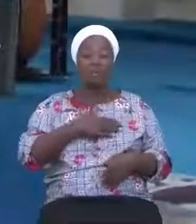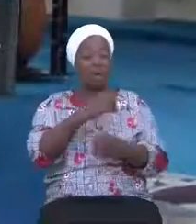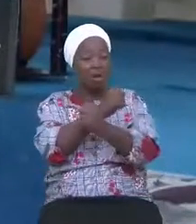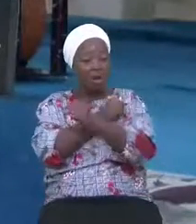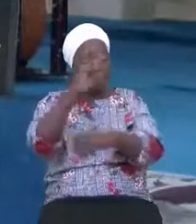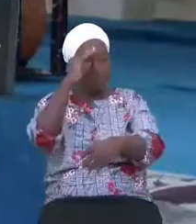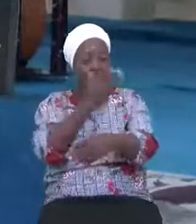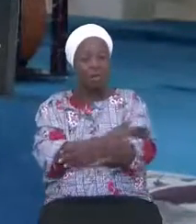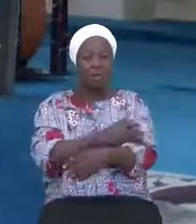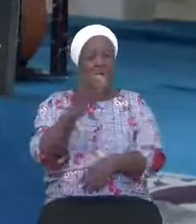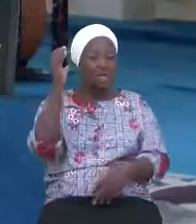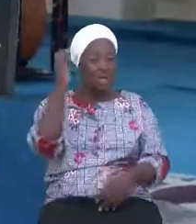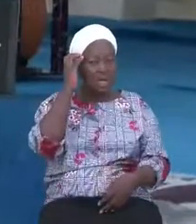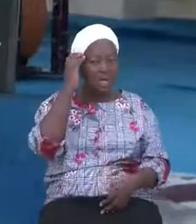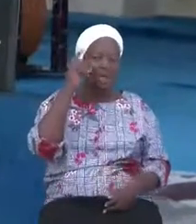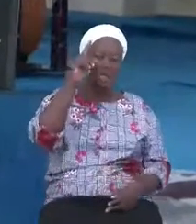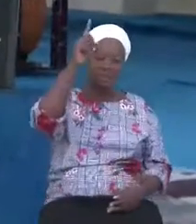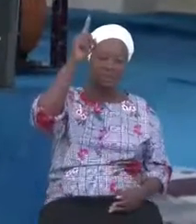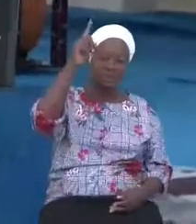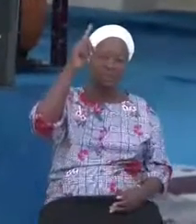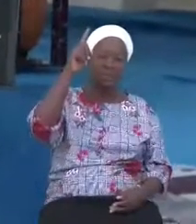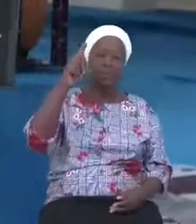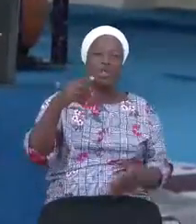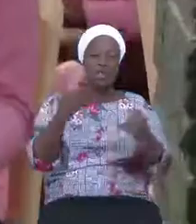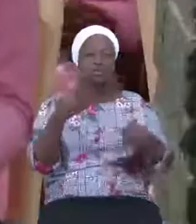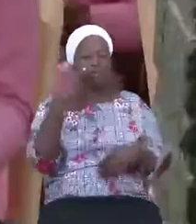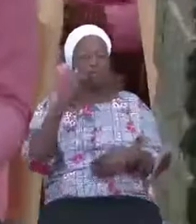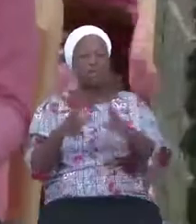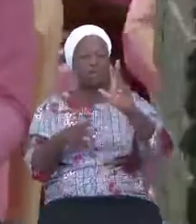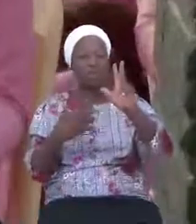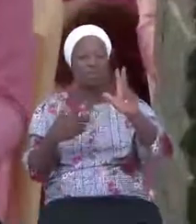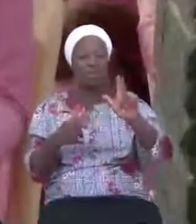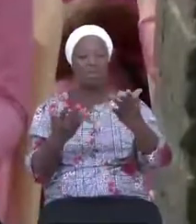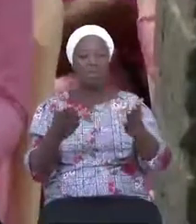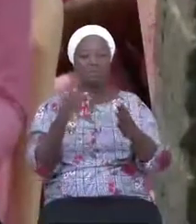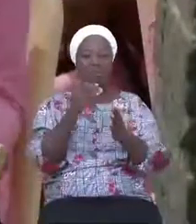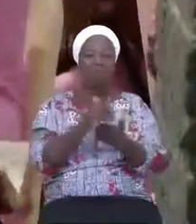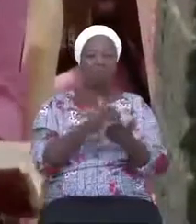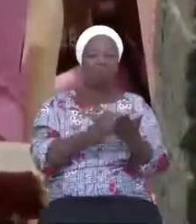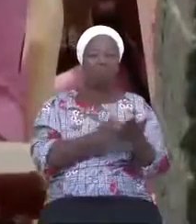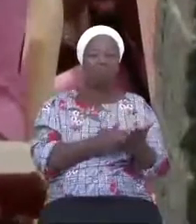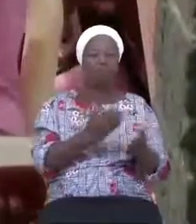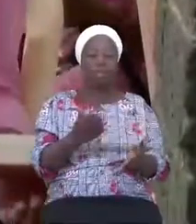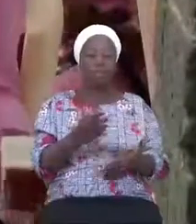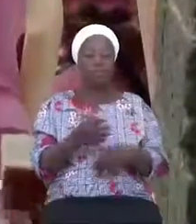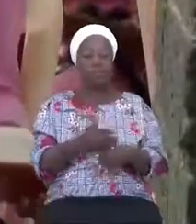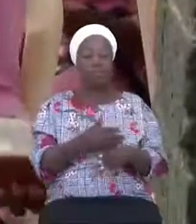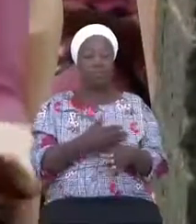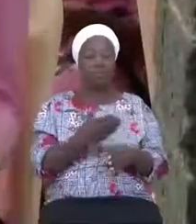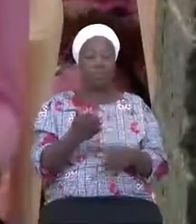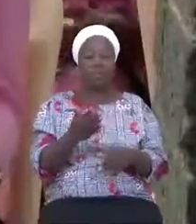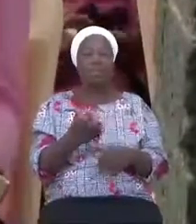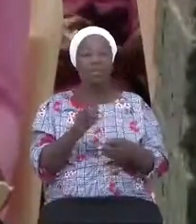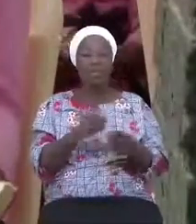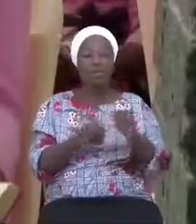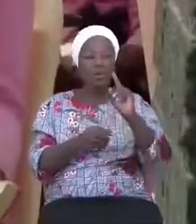bien-aimé. Écoutez-le. Voyons trois éléments aussi. Premièrement, le message du